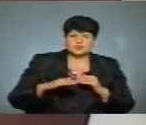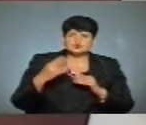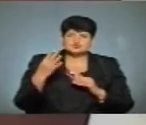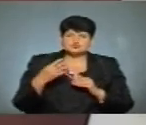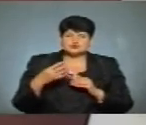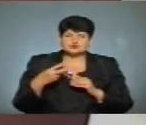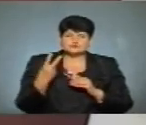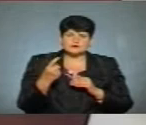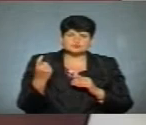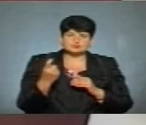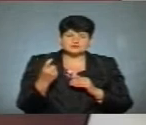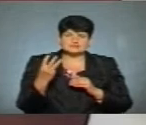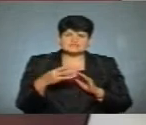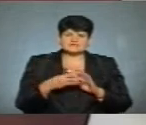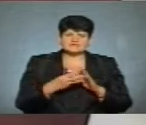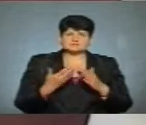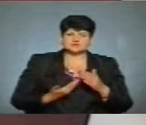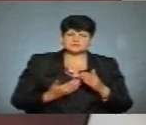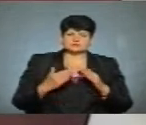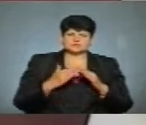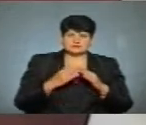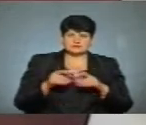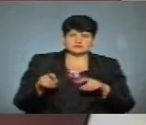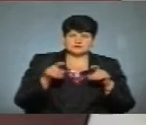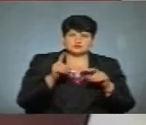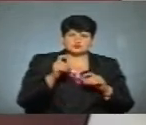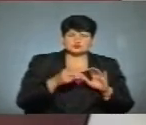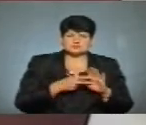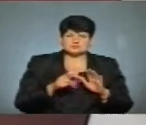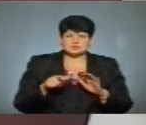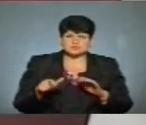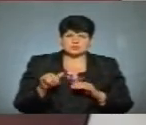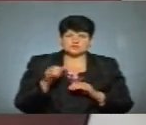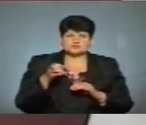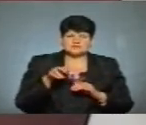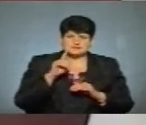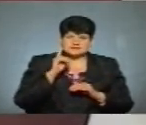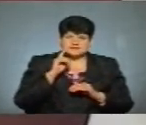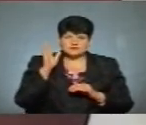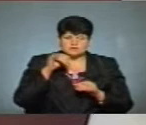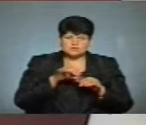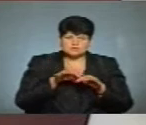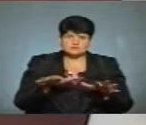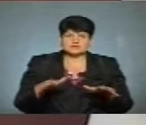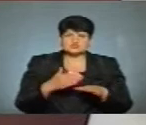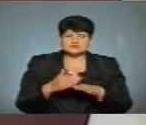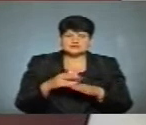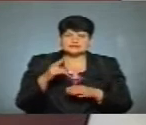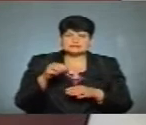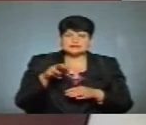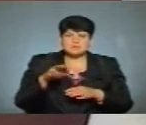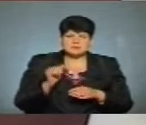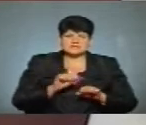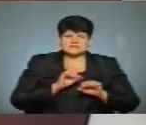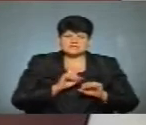та 38 житлових будівель. Евакуювали 107 людей. У селі Устя-Зелене вода розмила частину дамби, яка захищала